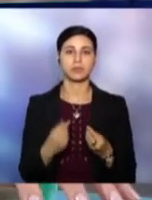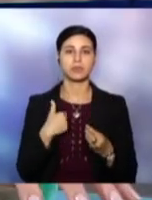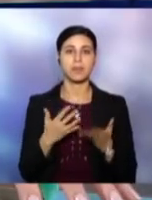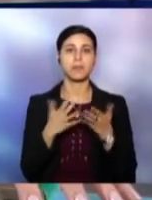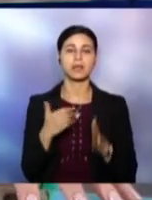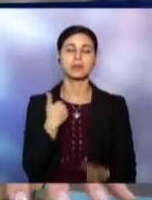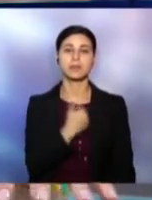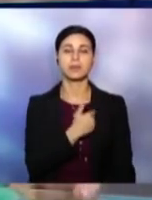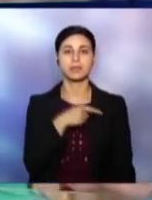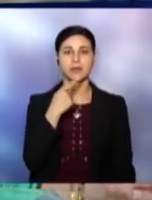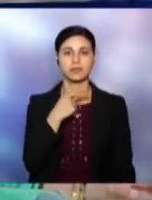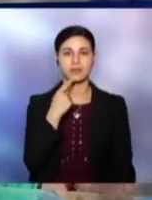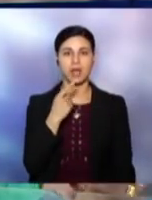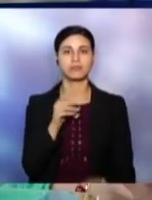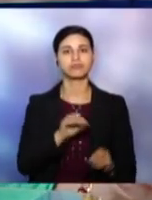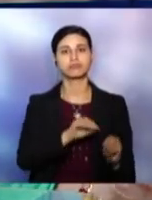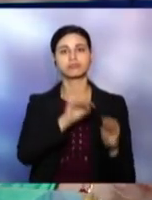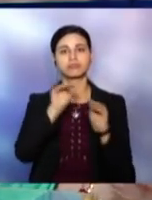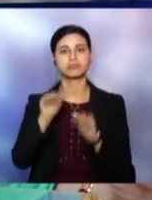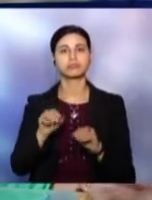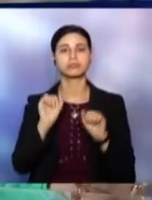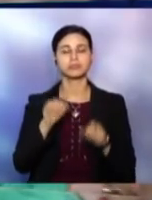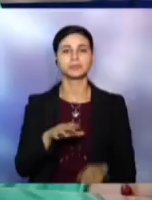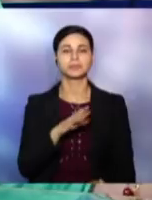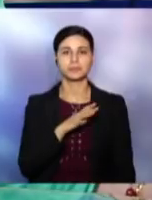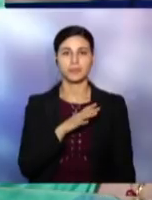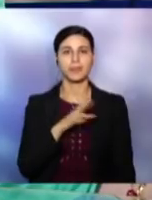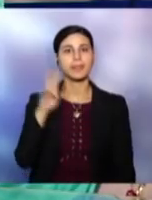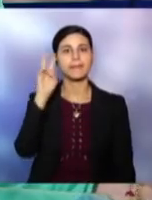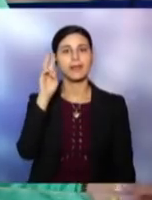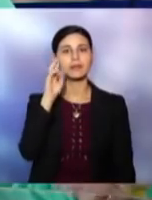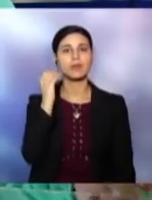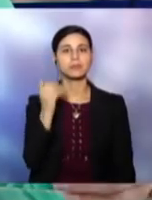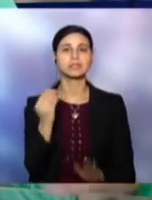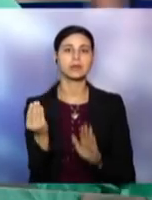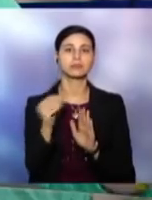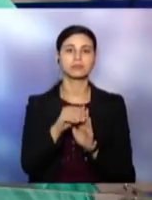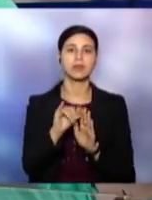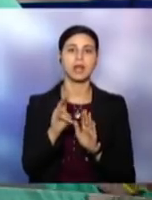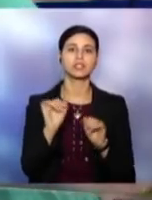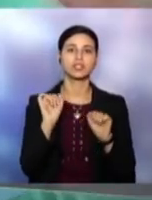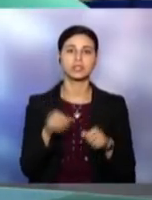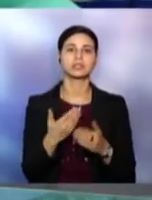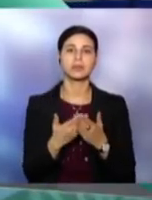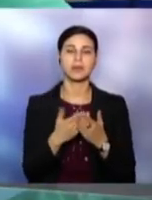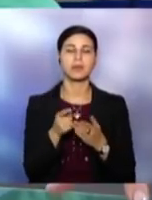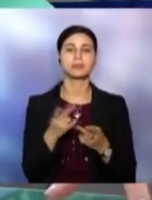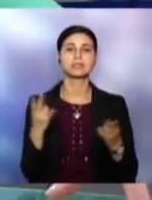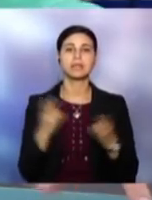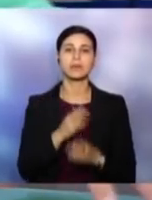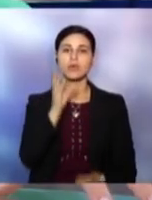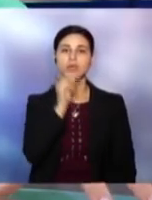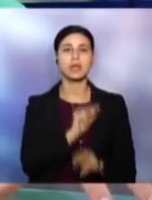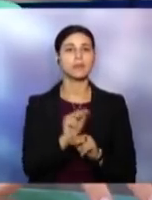ვიტყვი რომ თქვა არის გადანერგვა, ტრანსპლანტაცია განავლოვანი მასების, ხო? ან თქვა შესაძლებელია მისი გამოყენება, როდესაც